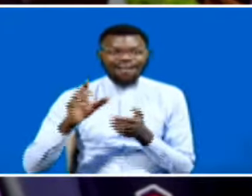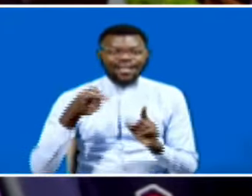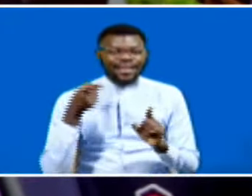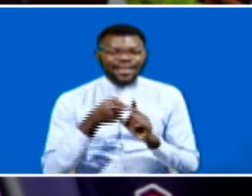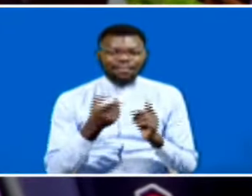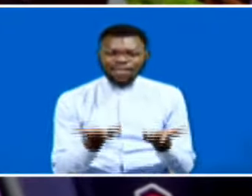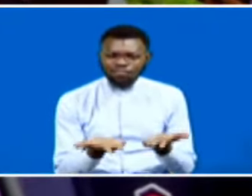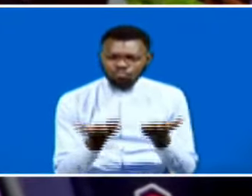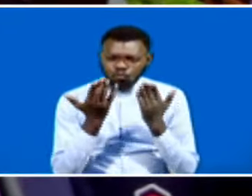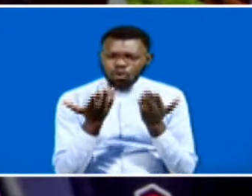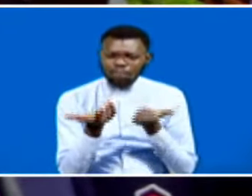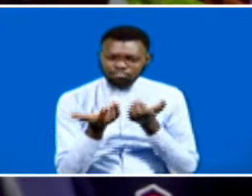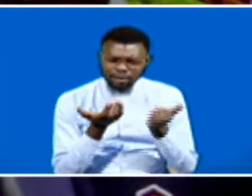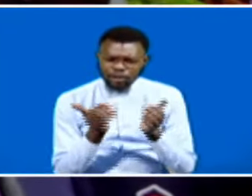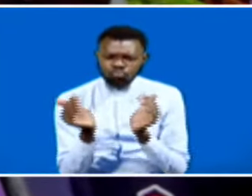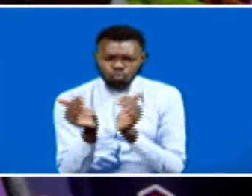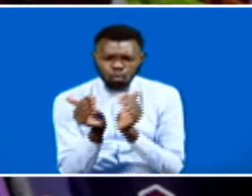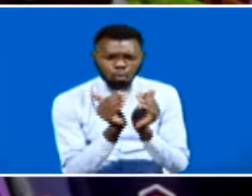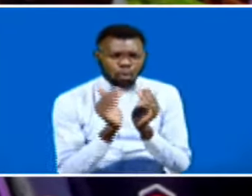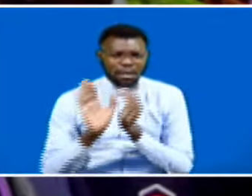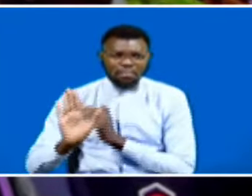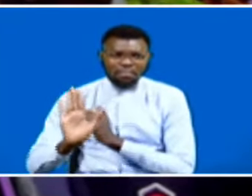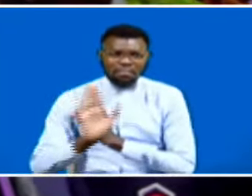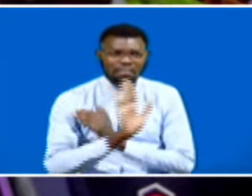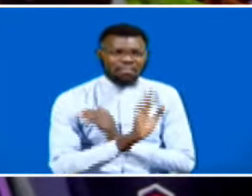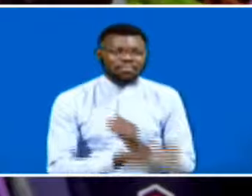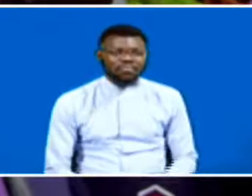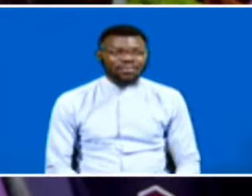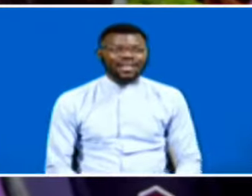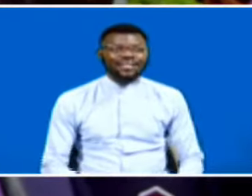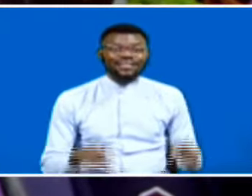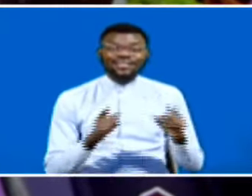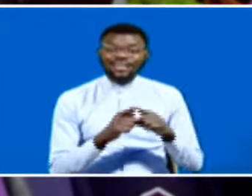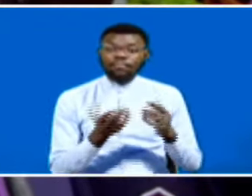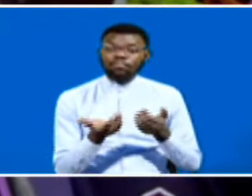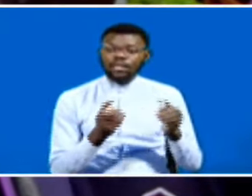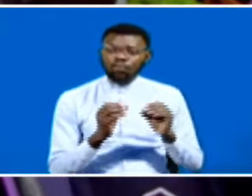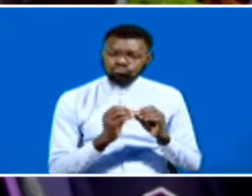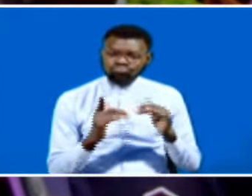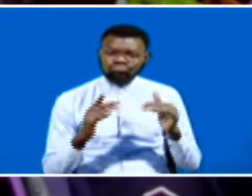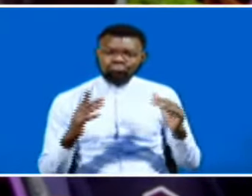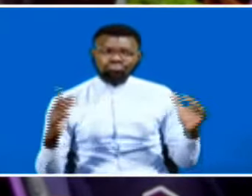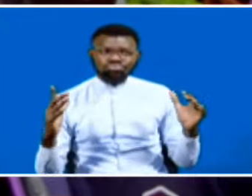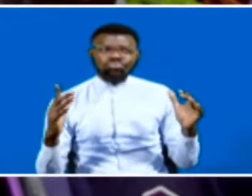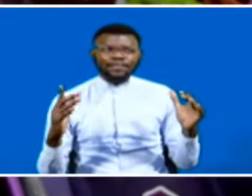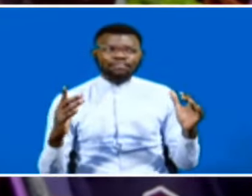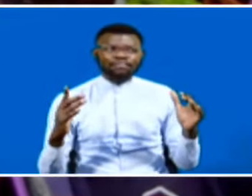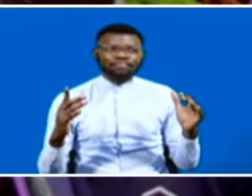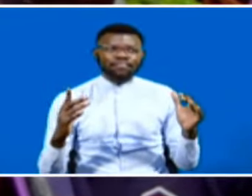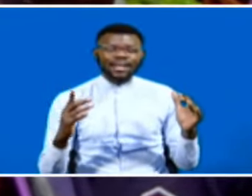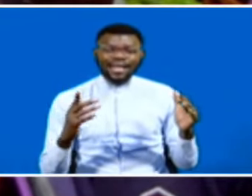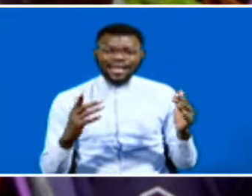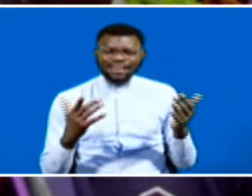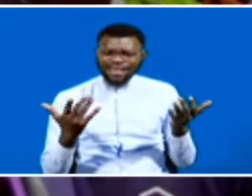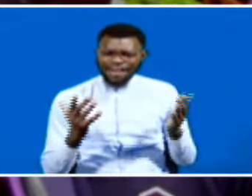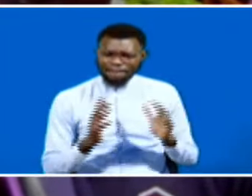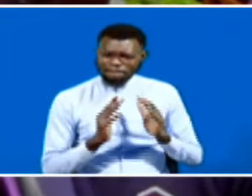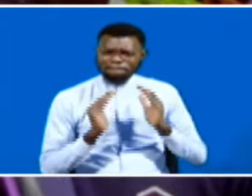their small businesses and to grow to medium and finally